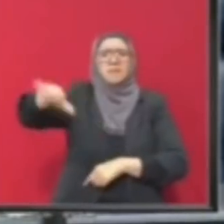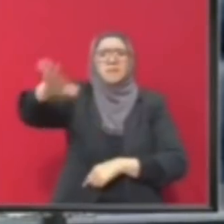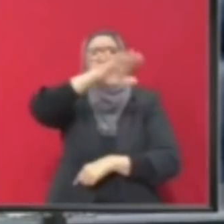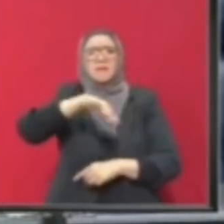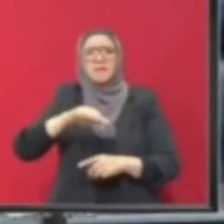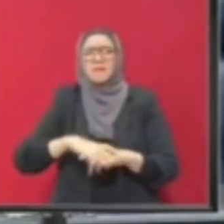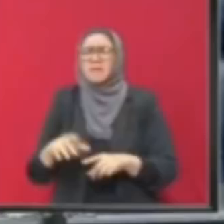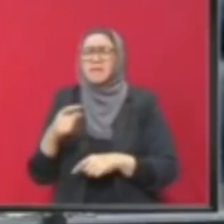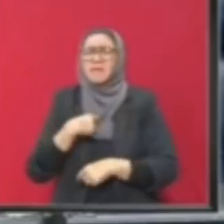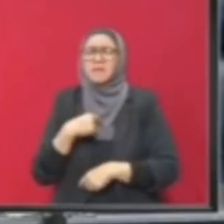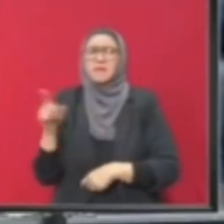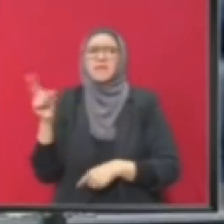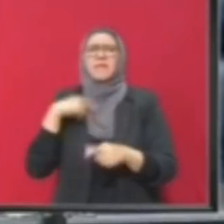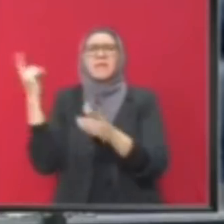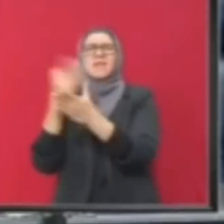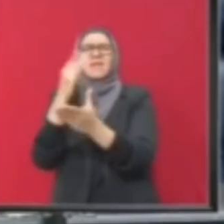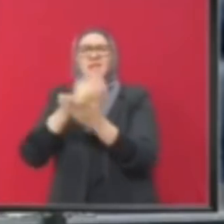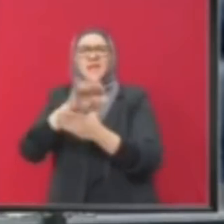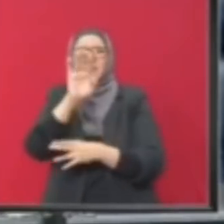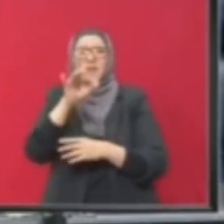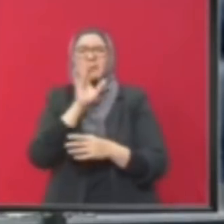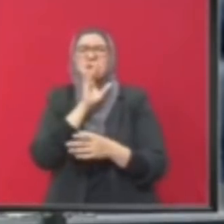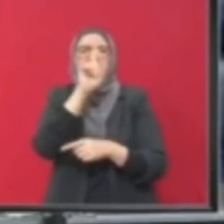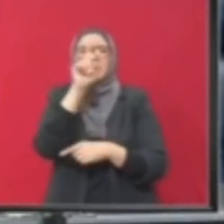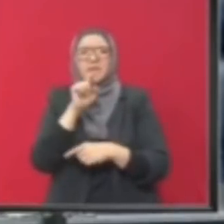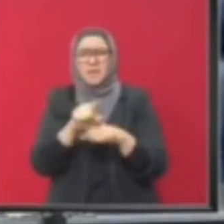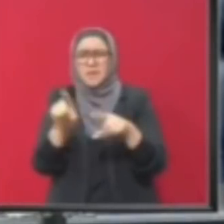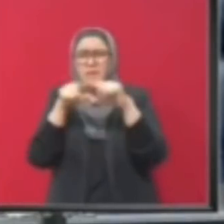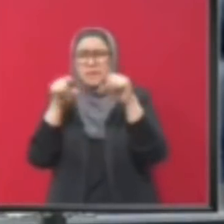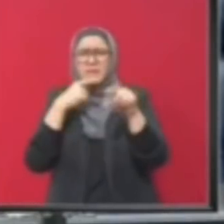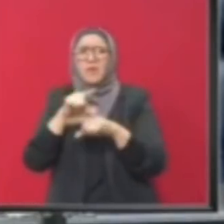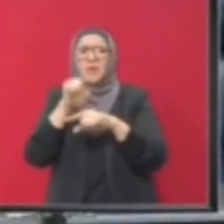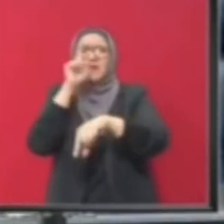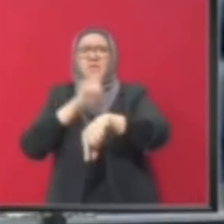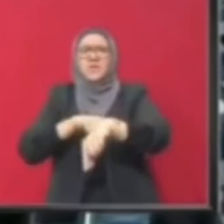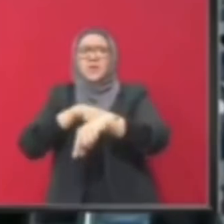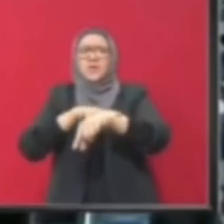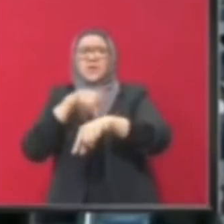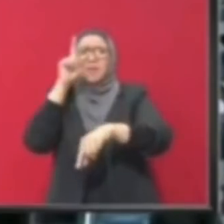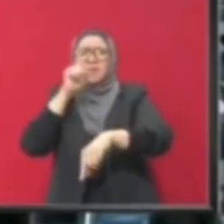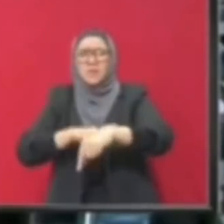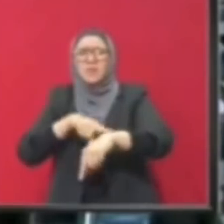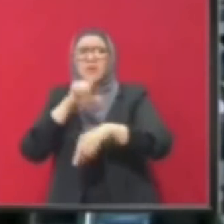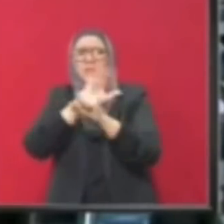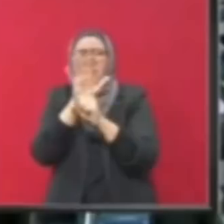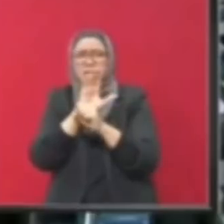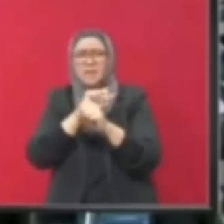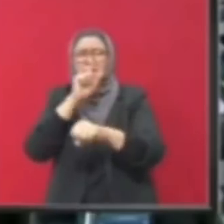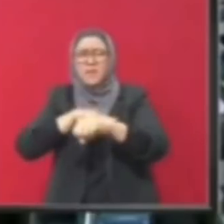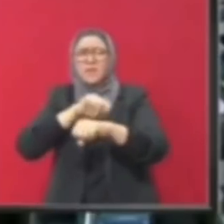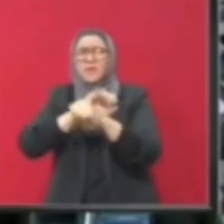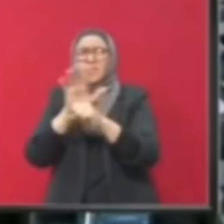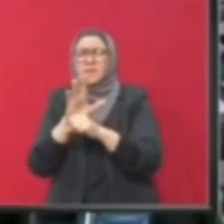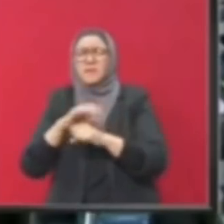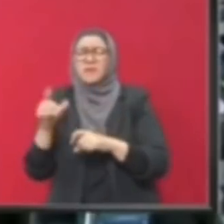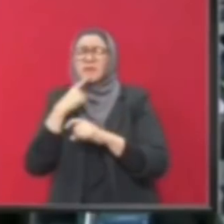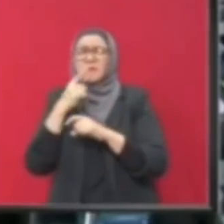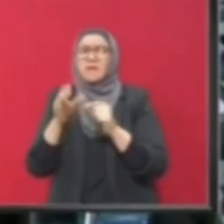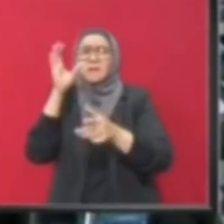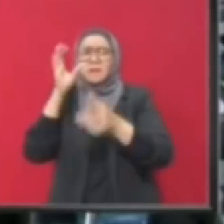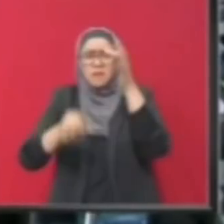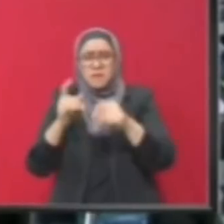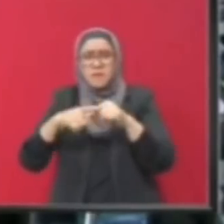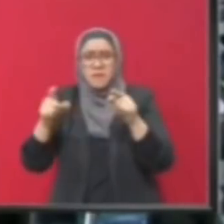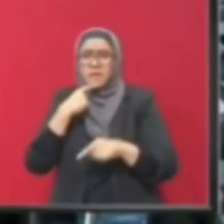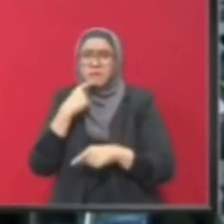COVID. Tapi malangnya oleh waktu COVID tersangka nasihat kerajaan itu batu sapi, jangan tanding. Mereka nak mengambilnya. Ya, kalau